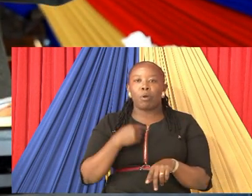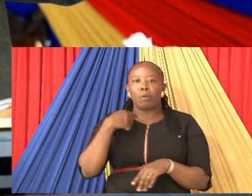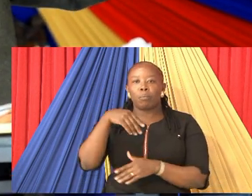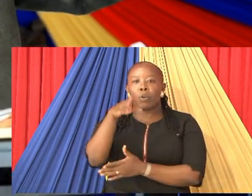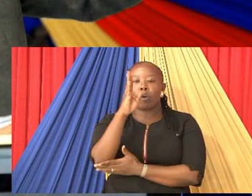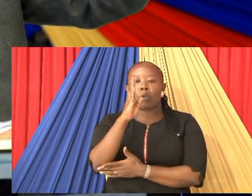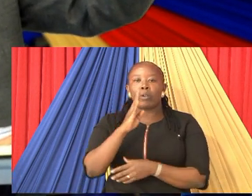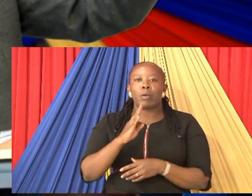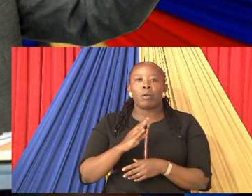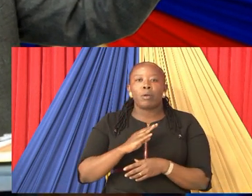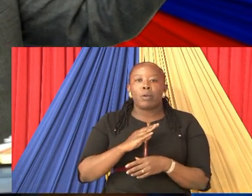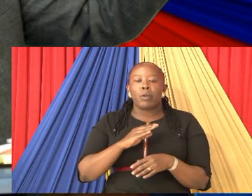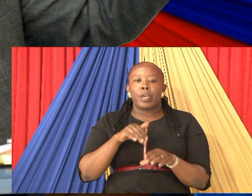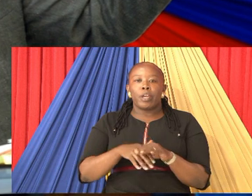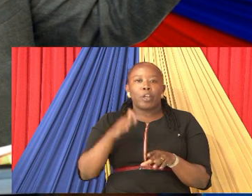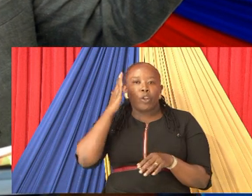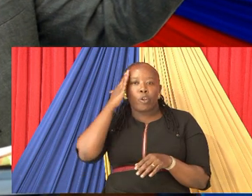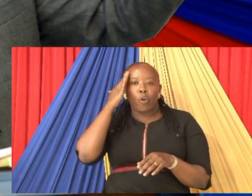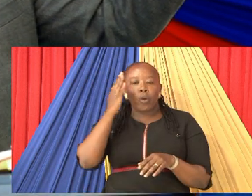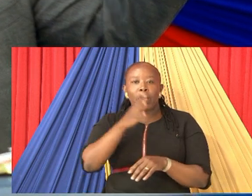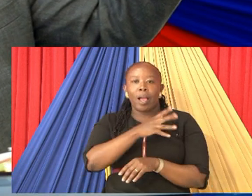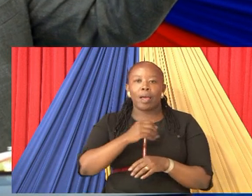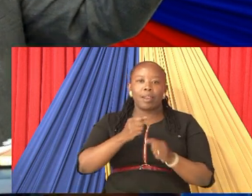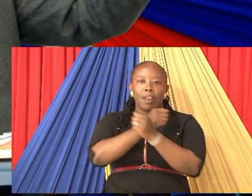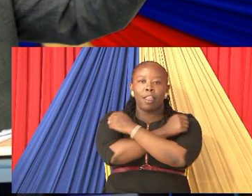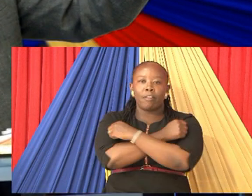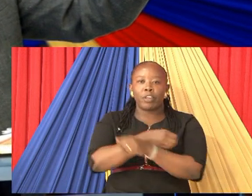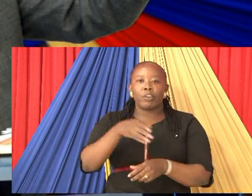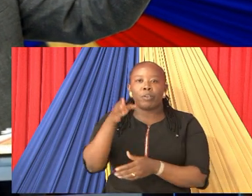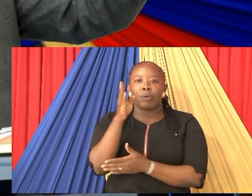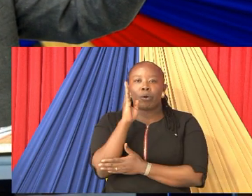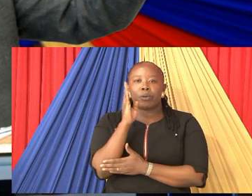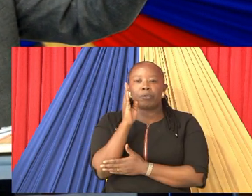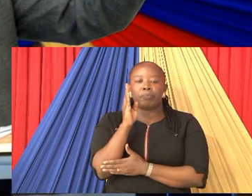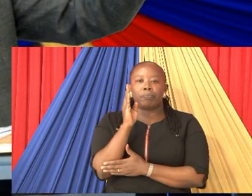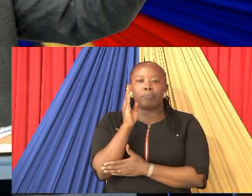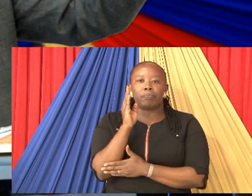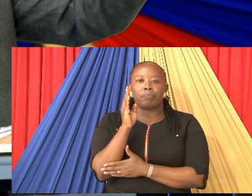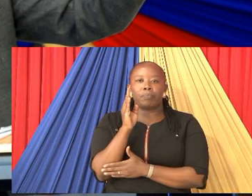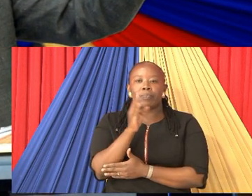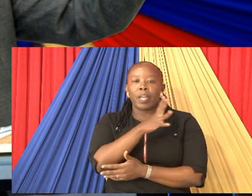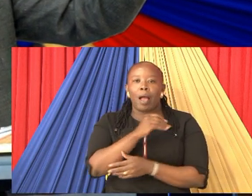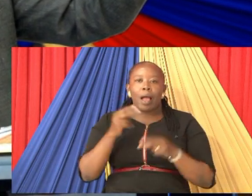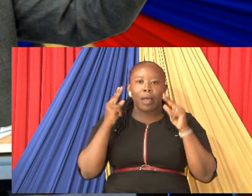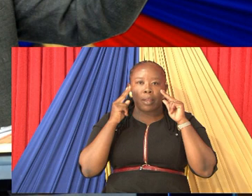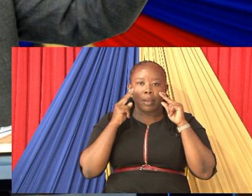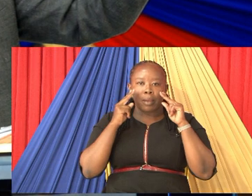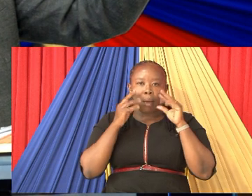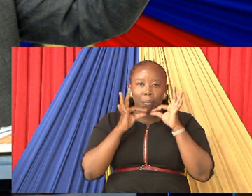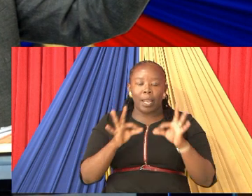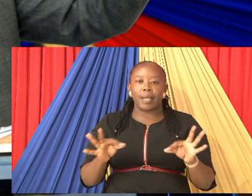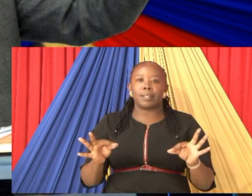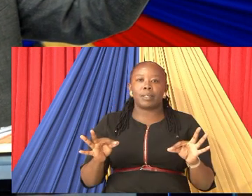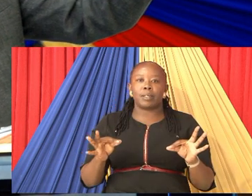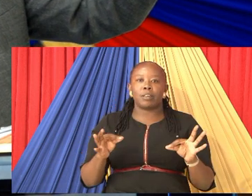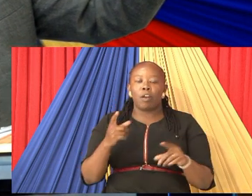zenu katika kumjua na kumpenda Mungu na Yesu Kristo mwana wake wa kipekee Bwana wetu. Nazo baraka zake Mwenyezi Mungu